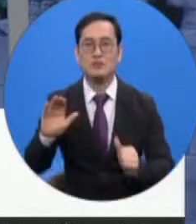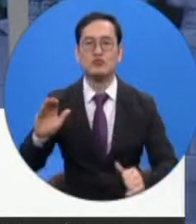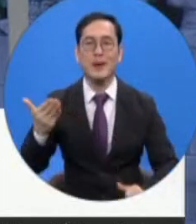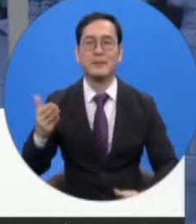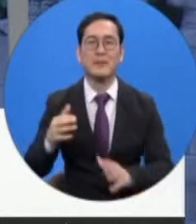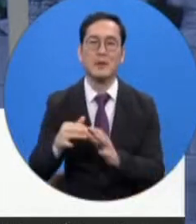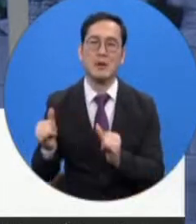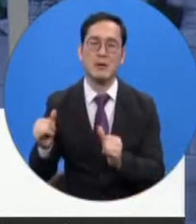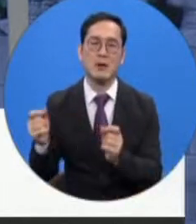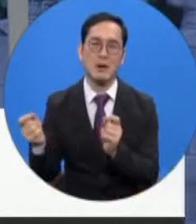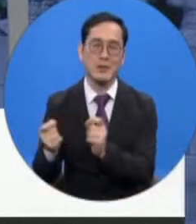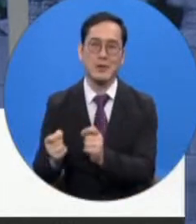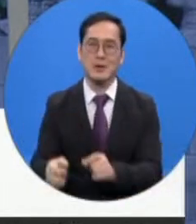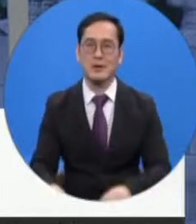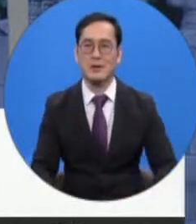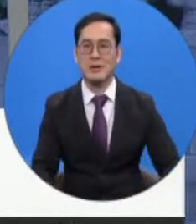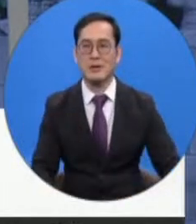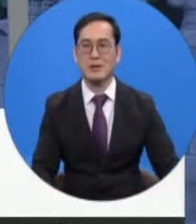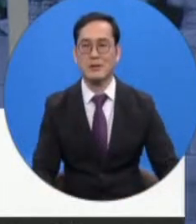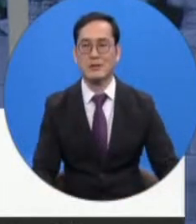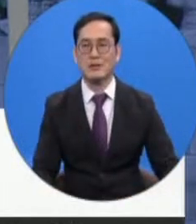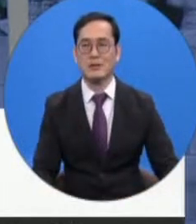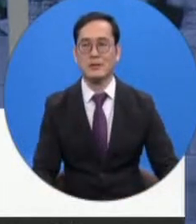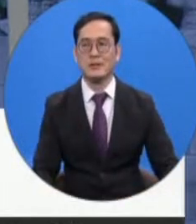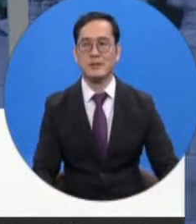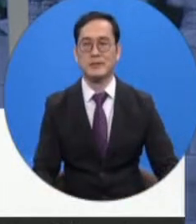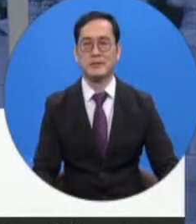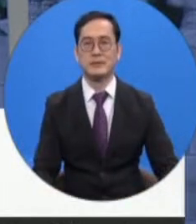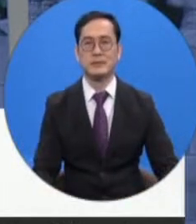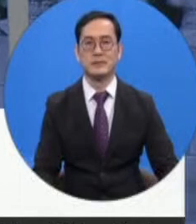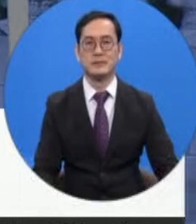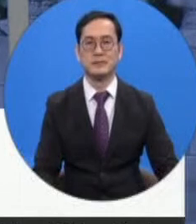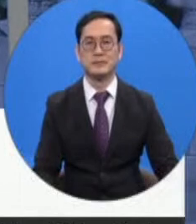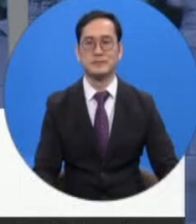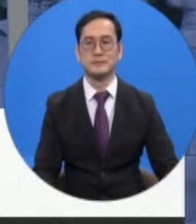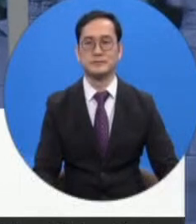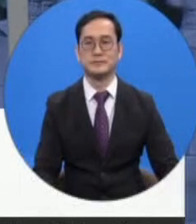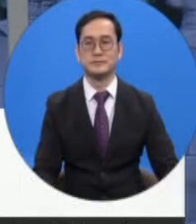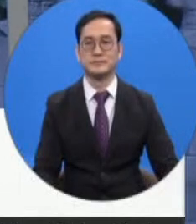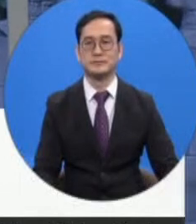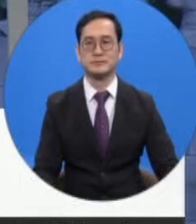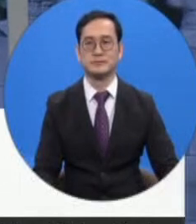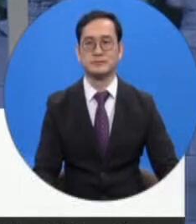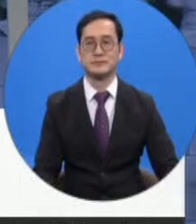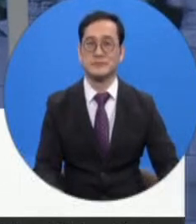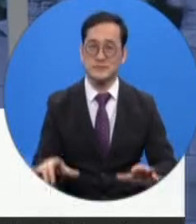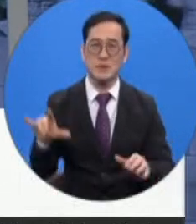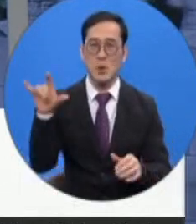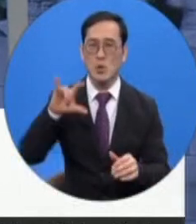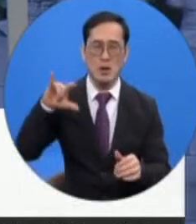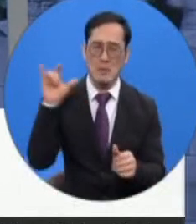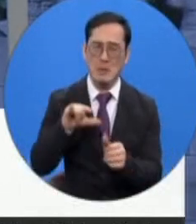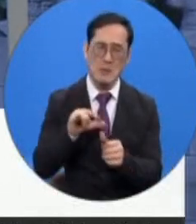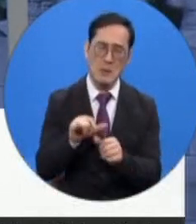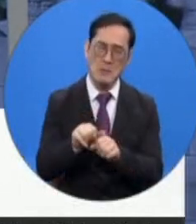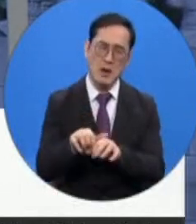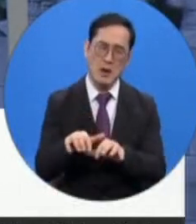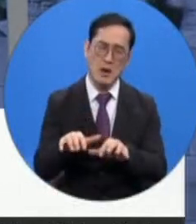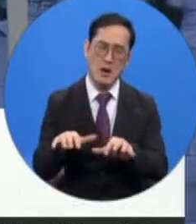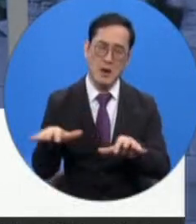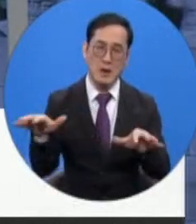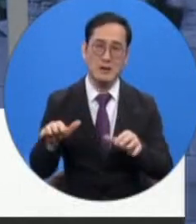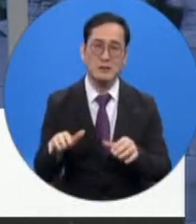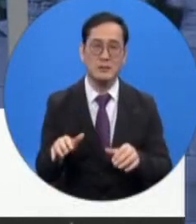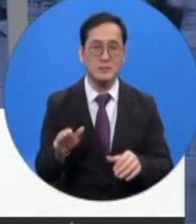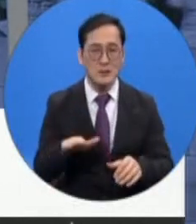라는 질타의 목소리가 많습니다. 박경미 청와대 대변인이 그 어느 때보다 코로나 숫자가 많이 나온 이 국면에서 대통령을 대신해